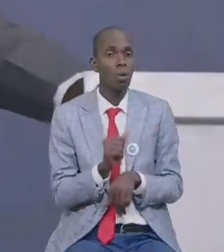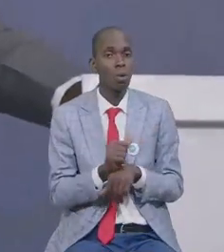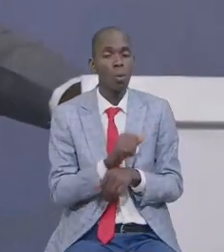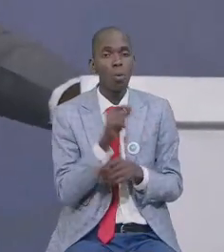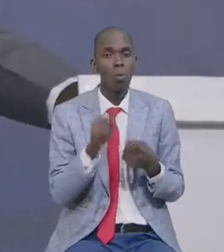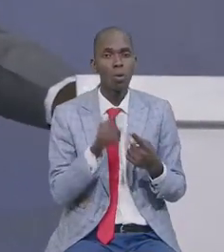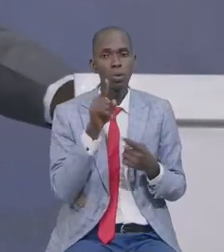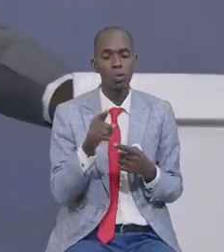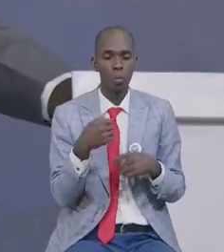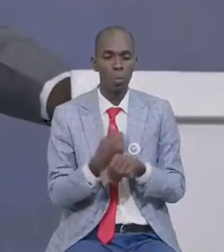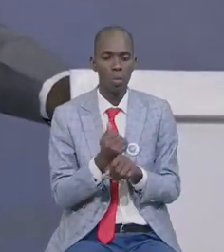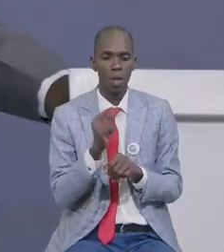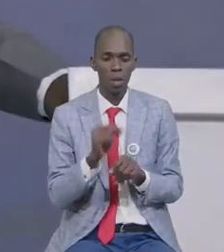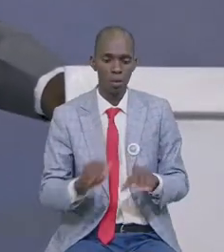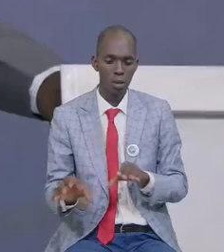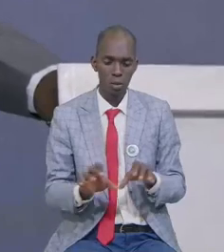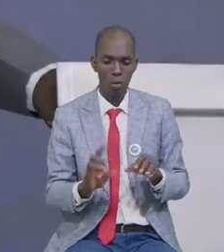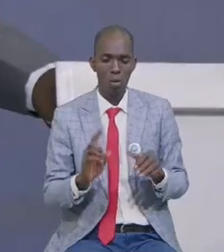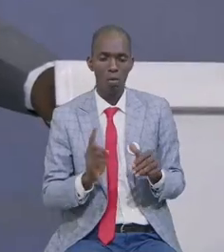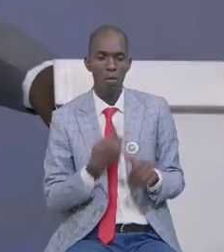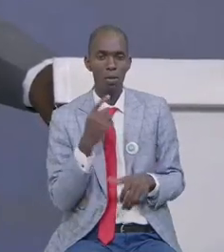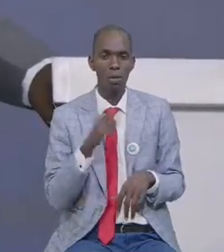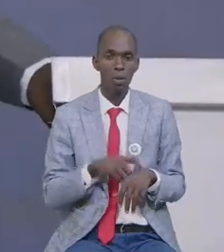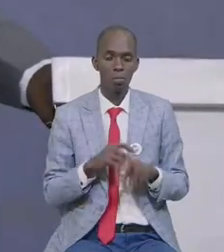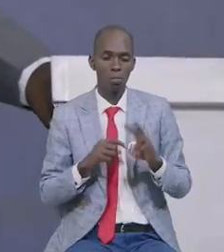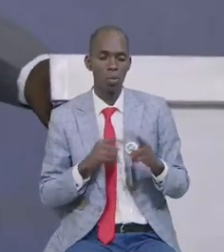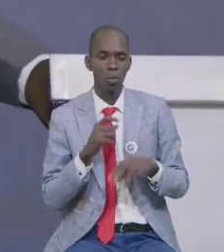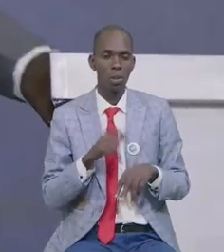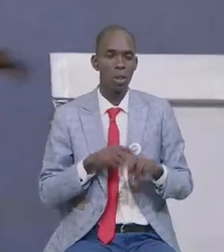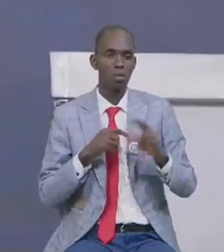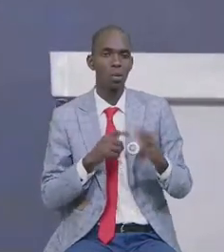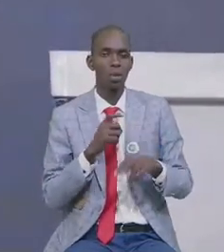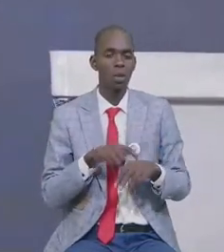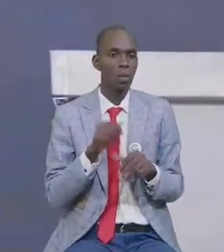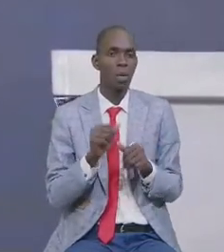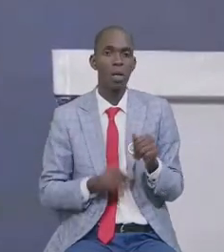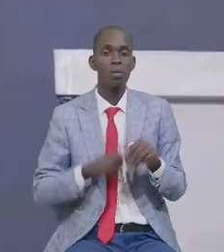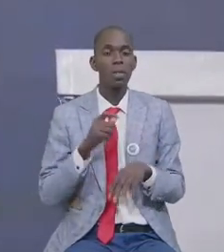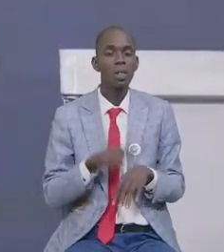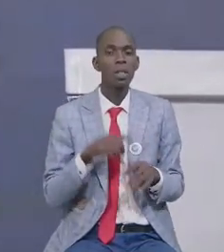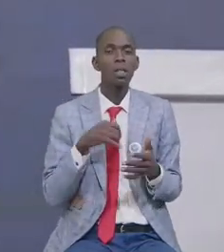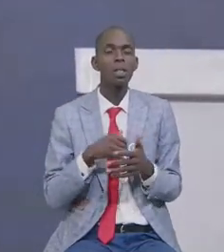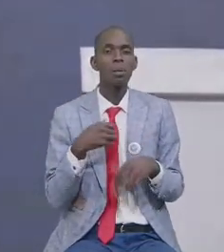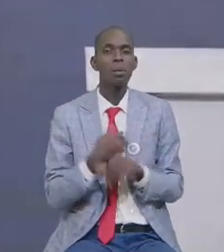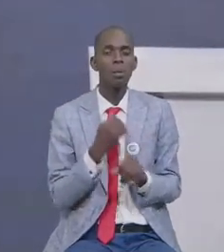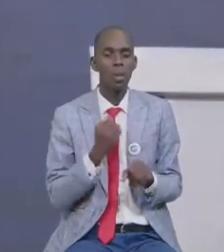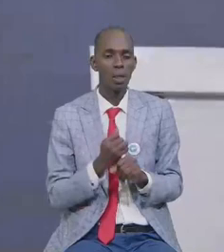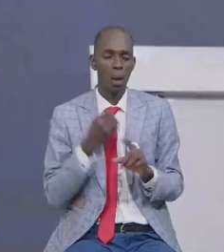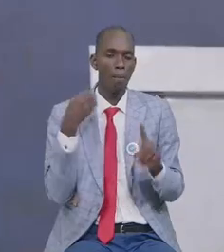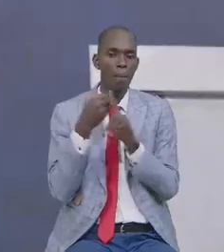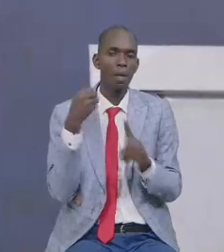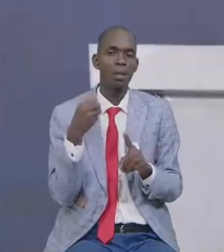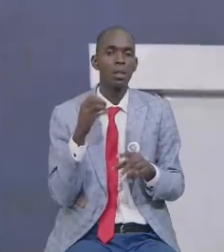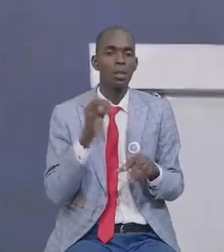quand tu fais une action, première fois, deuxième fois, troisième fois, à tout moment, ça laisse de traces dans